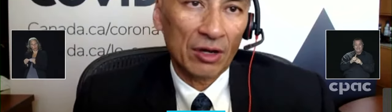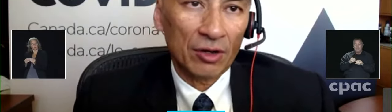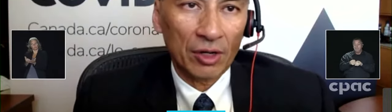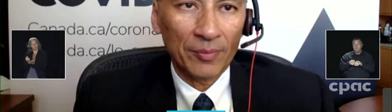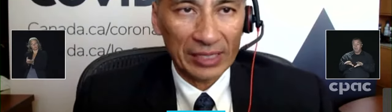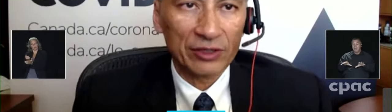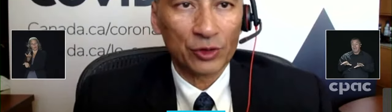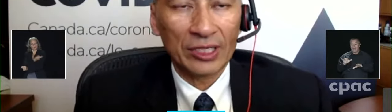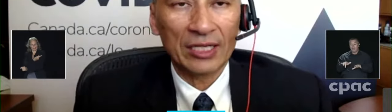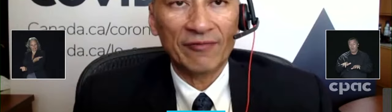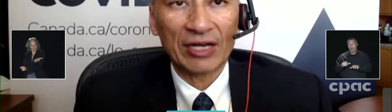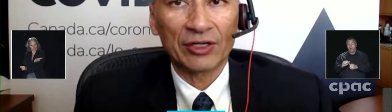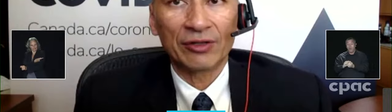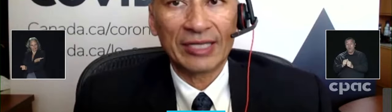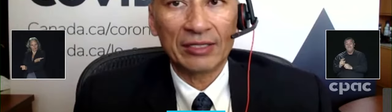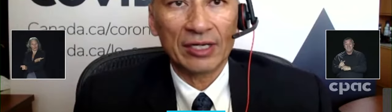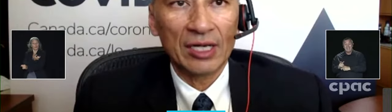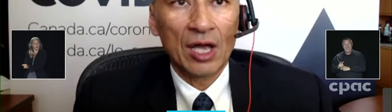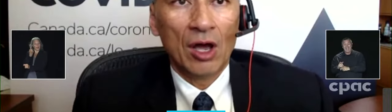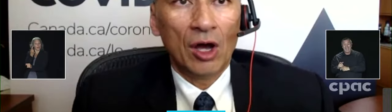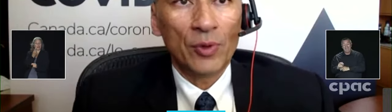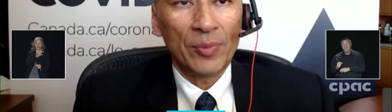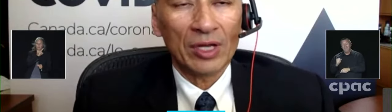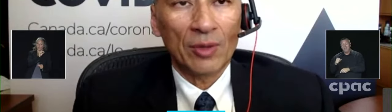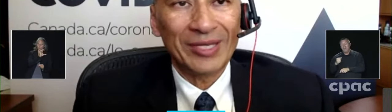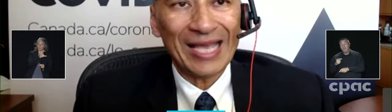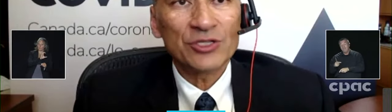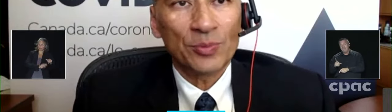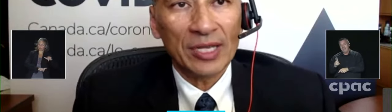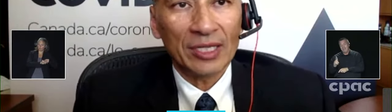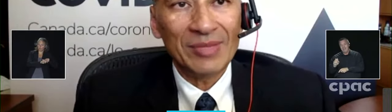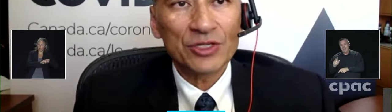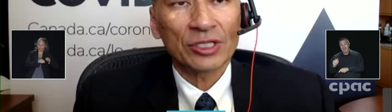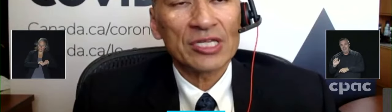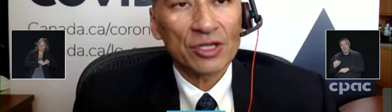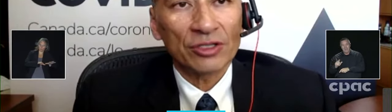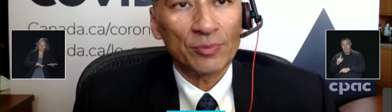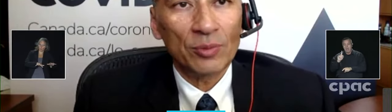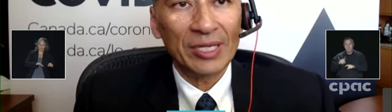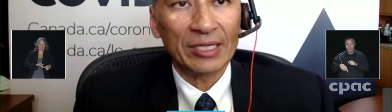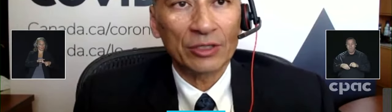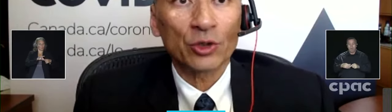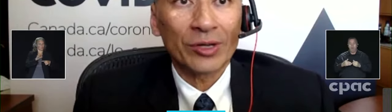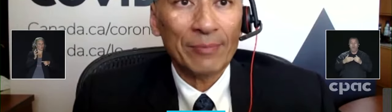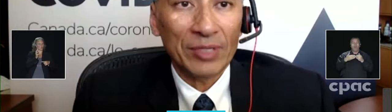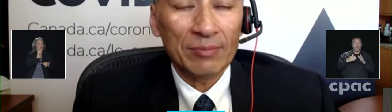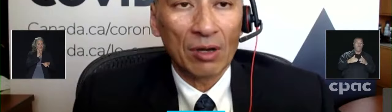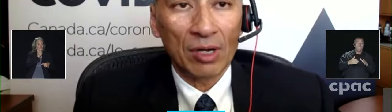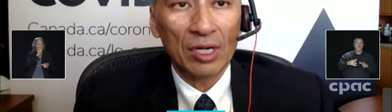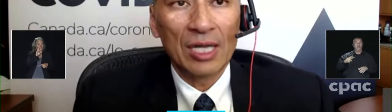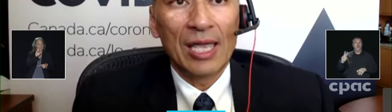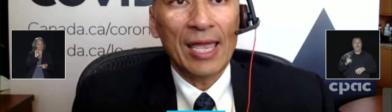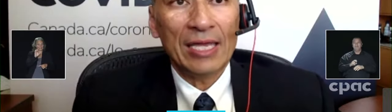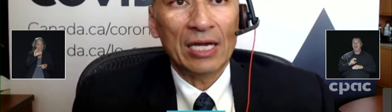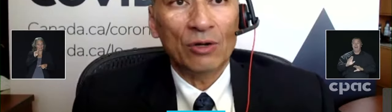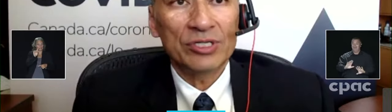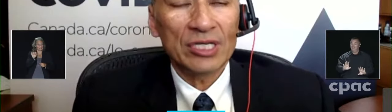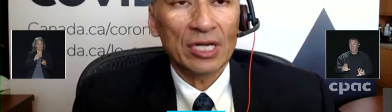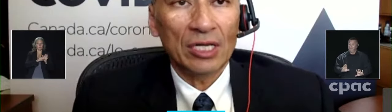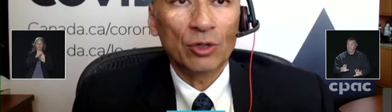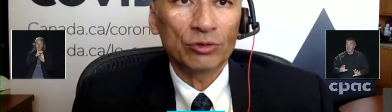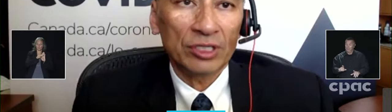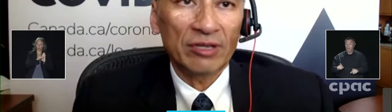propagation des variants, en particulier le variant Delta, on peut pas assouplir les mesures de santé publique trop rapidement. Hein.